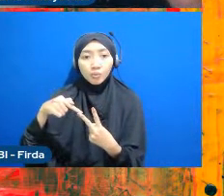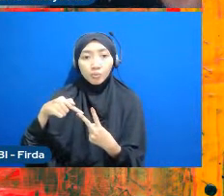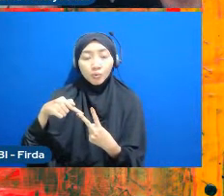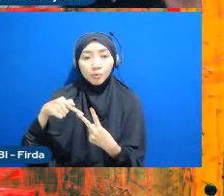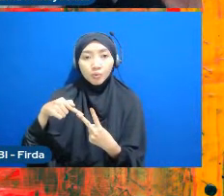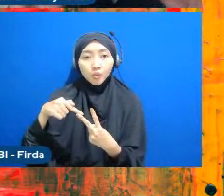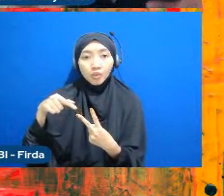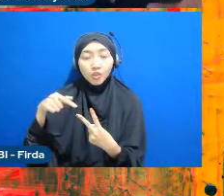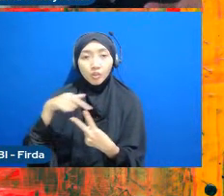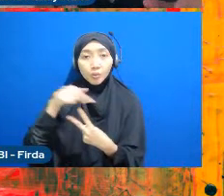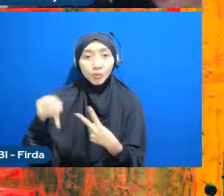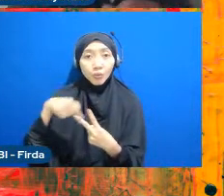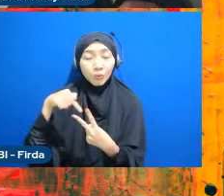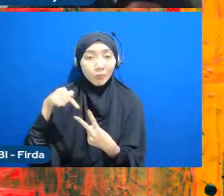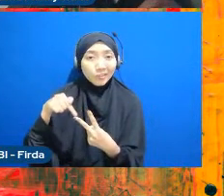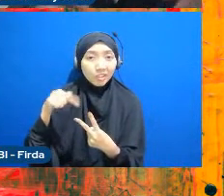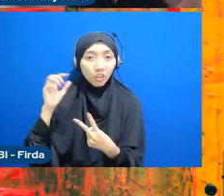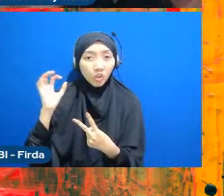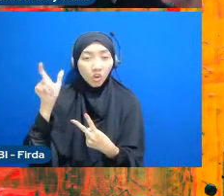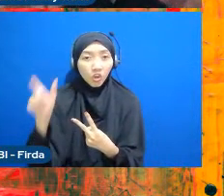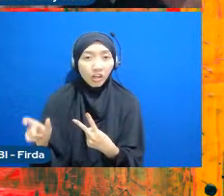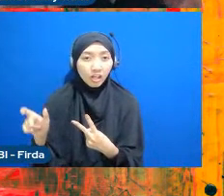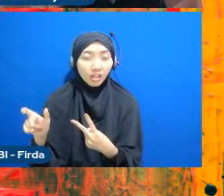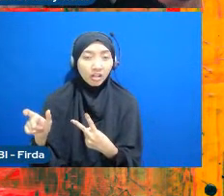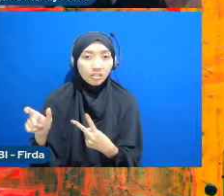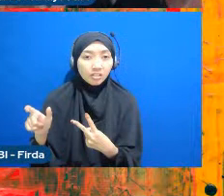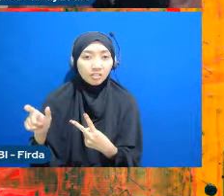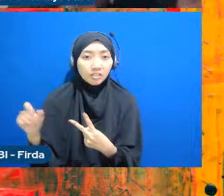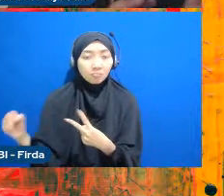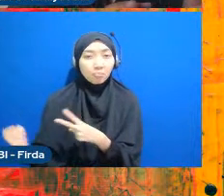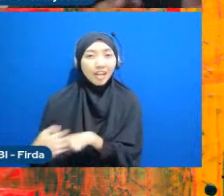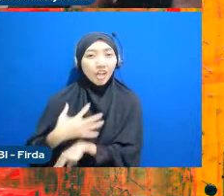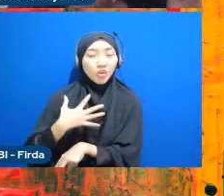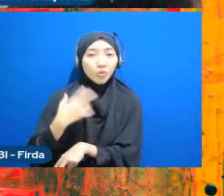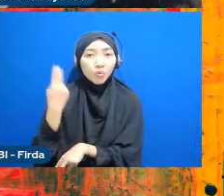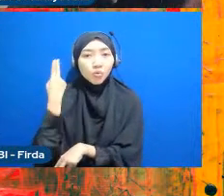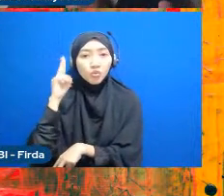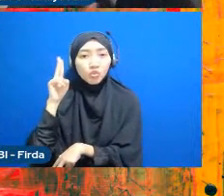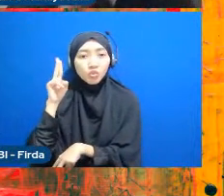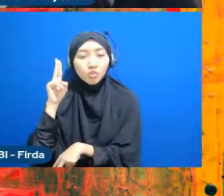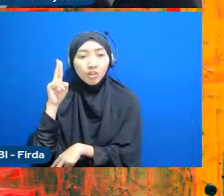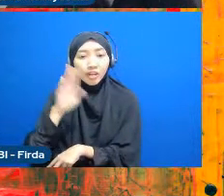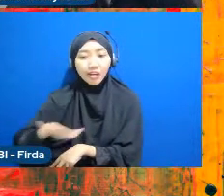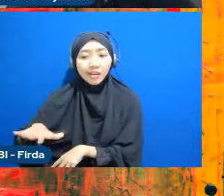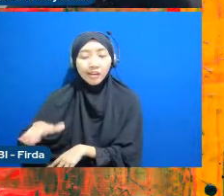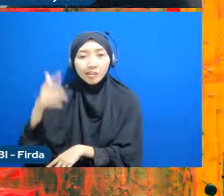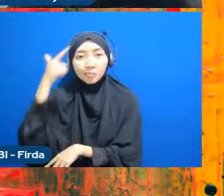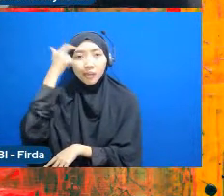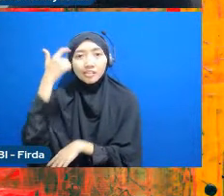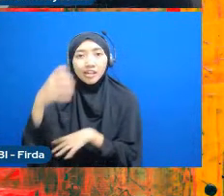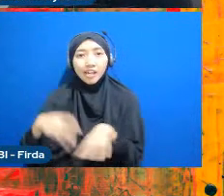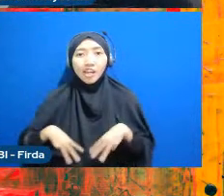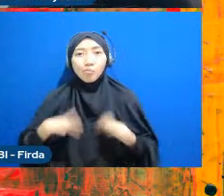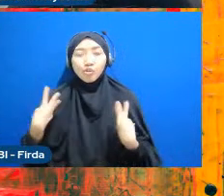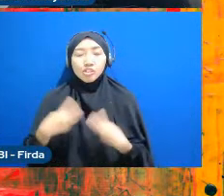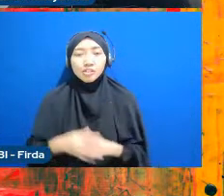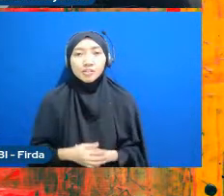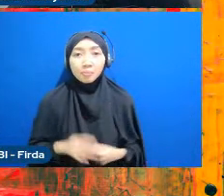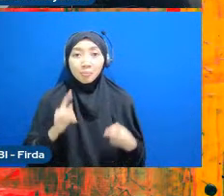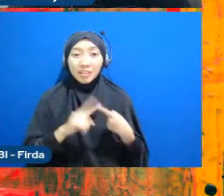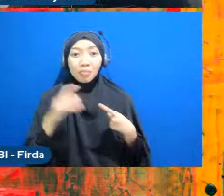Dua orang inilah yang akan sangat berpengaruh pada bagaimana anak berinteraksi emosi. Sama orang tua.